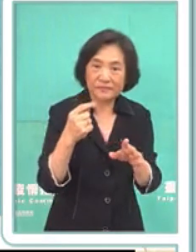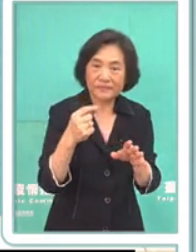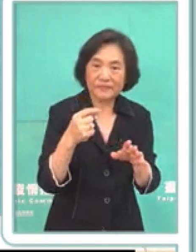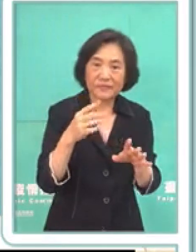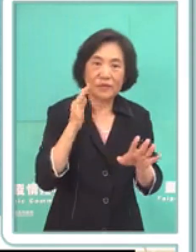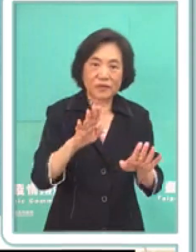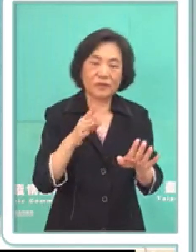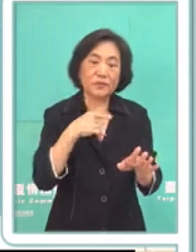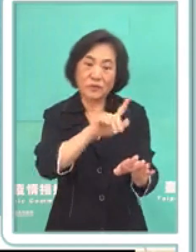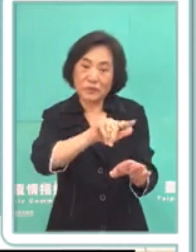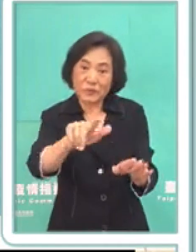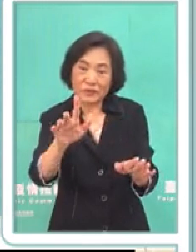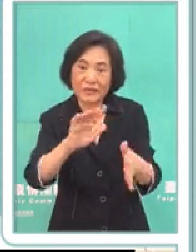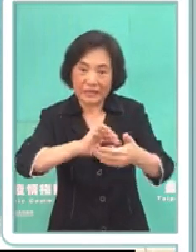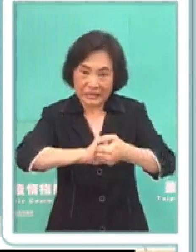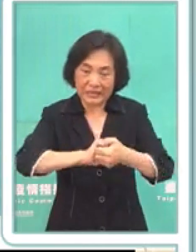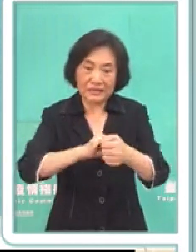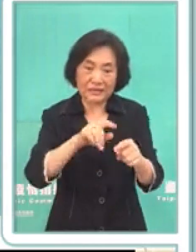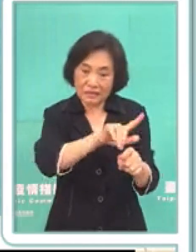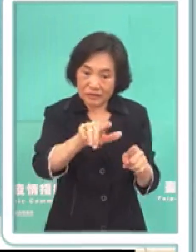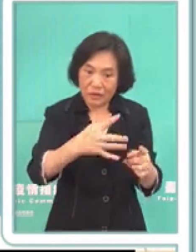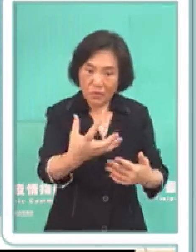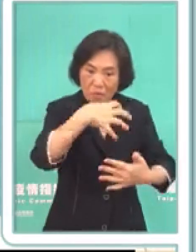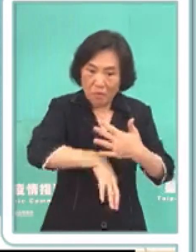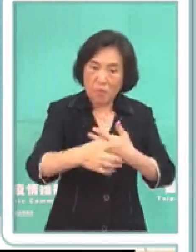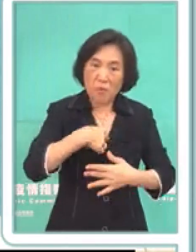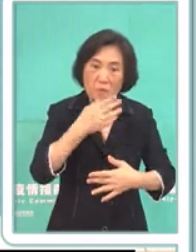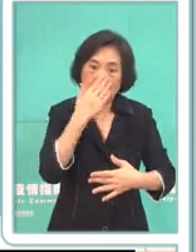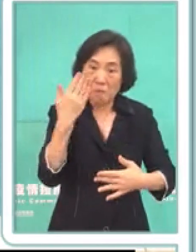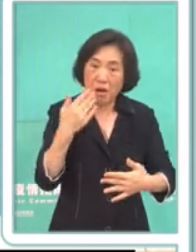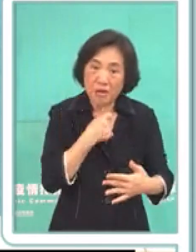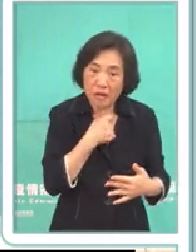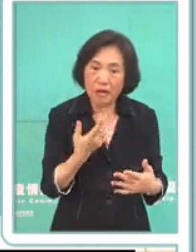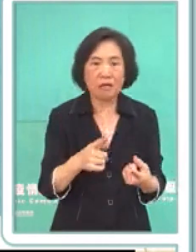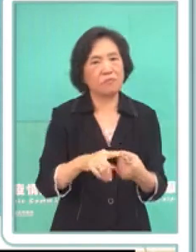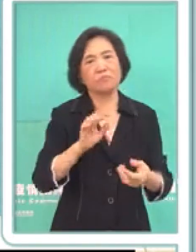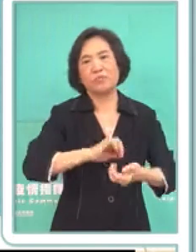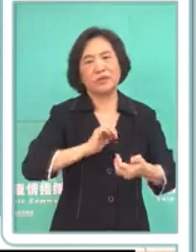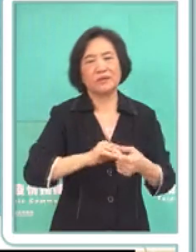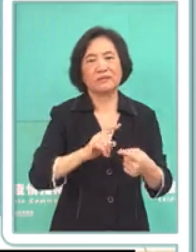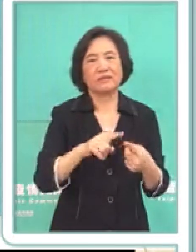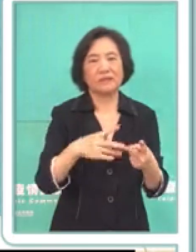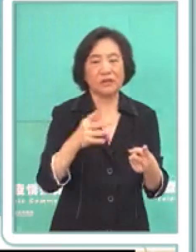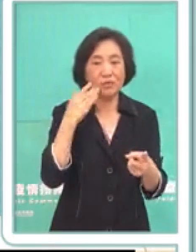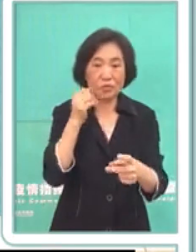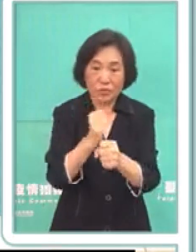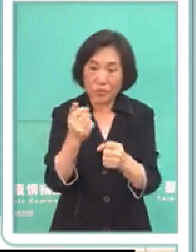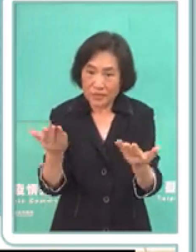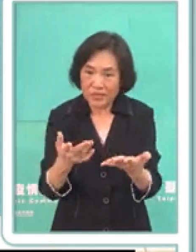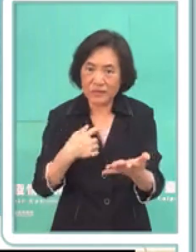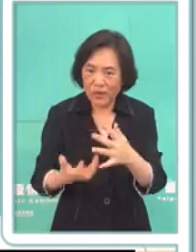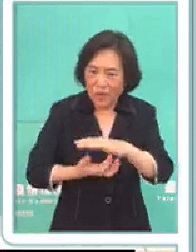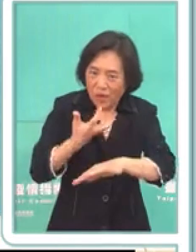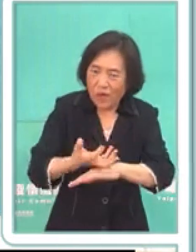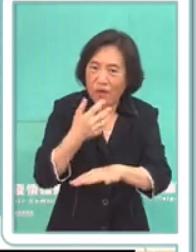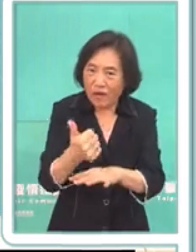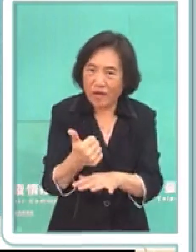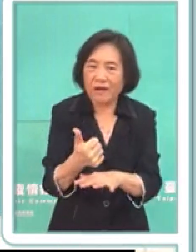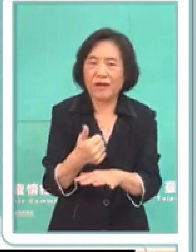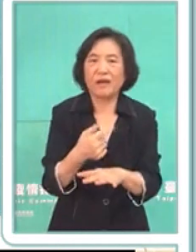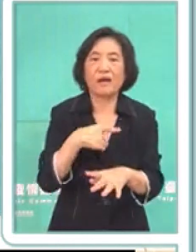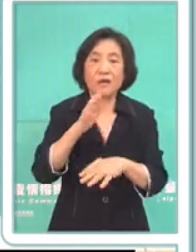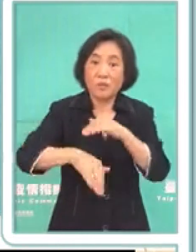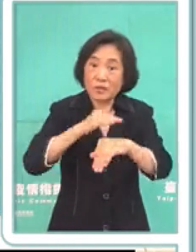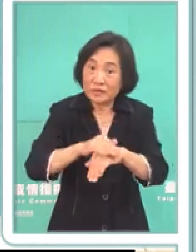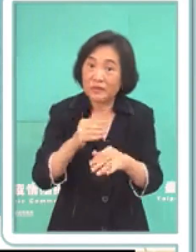产生一个东西不一定要占为己有嘛，做了一个东西不一定要依靠它嘛，做成功的也没有一定要去